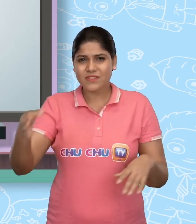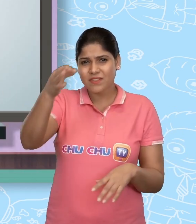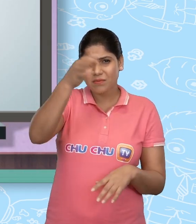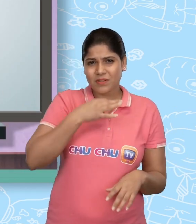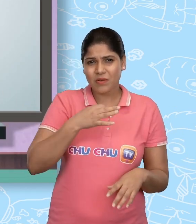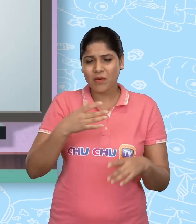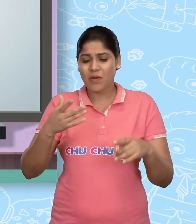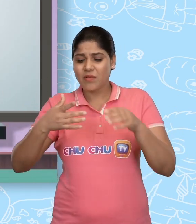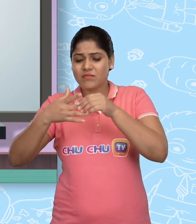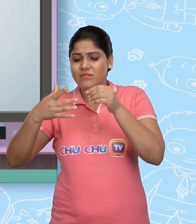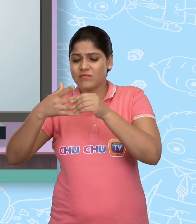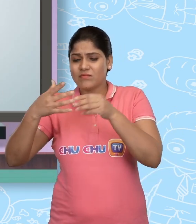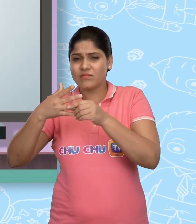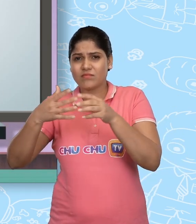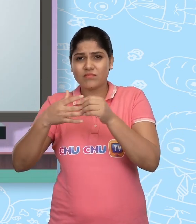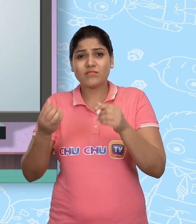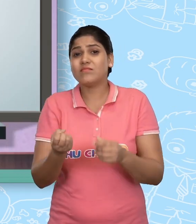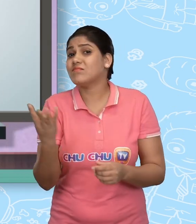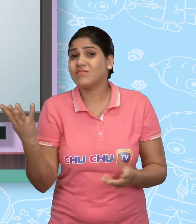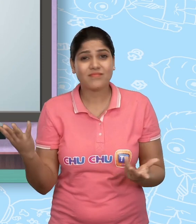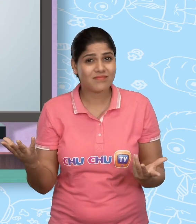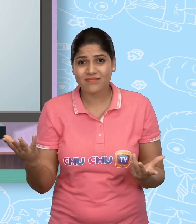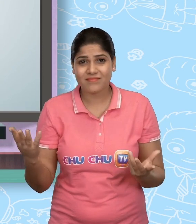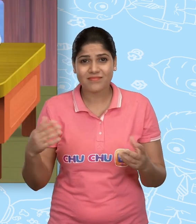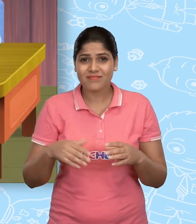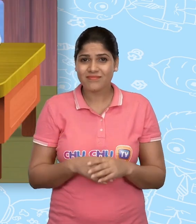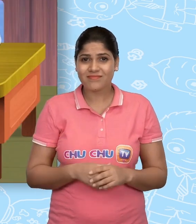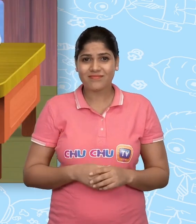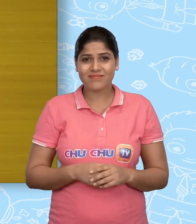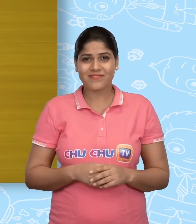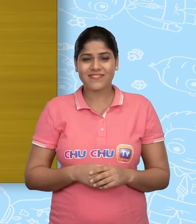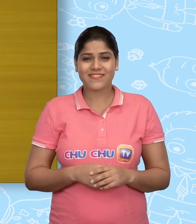बच्चों, ये बताओ हमारी कितनी उंगलियां हैं?